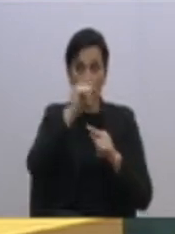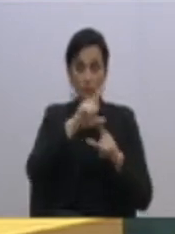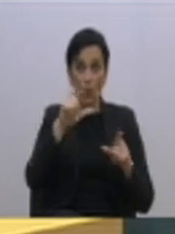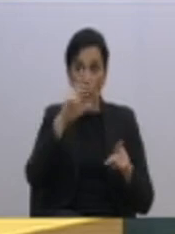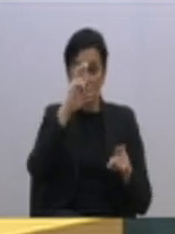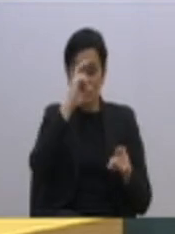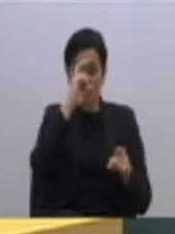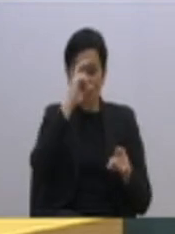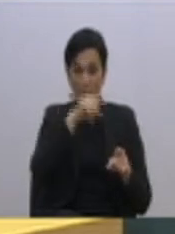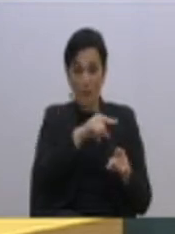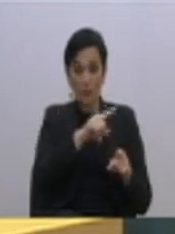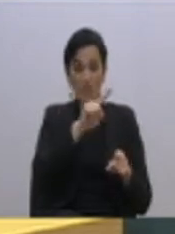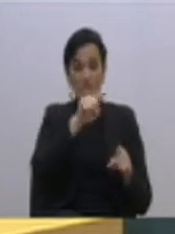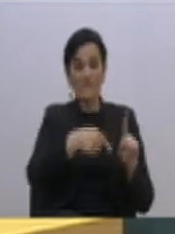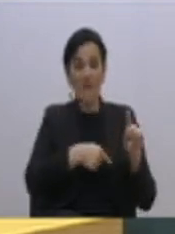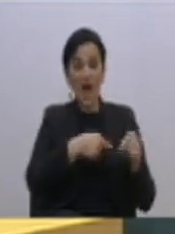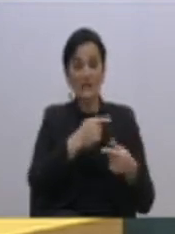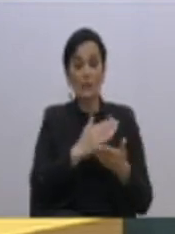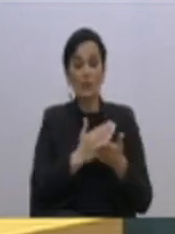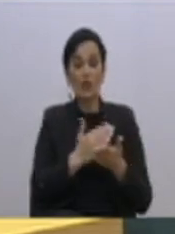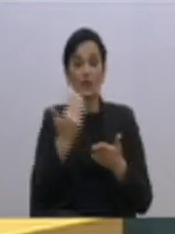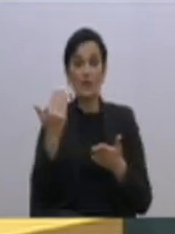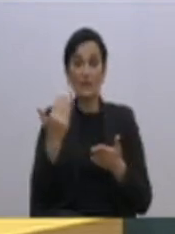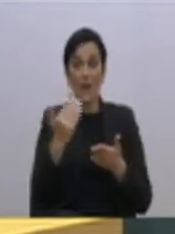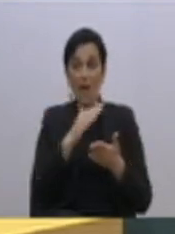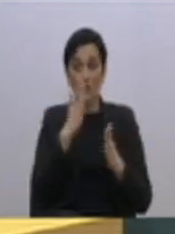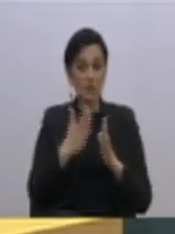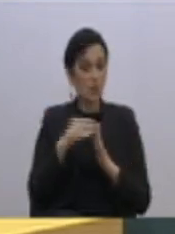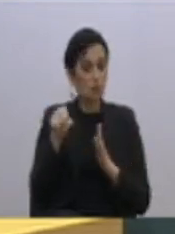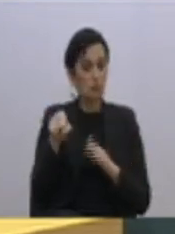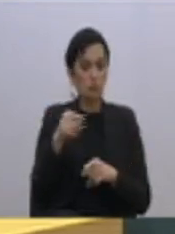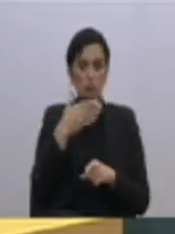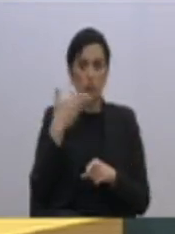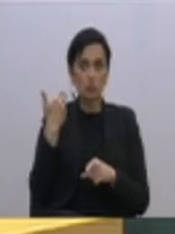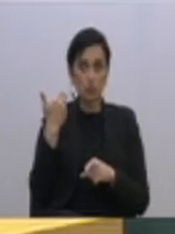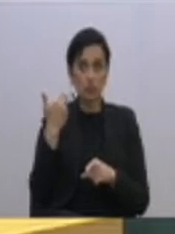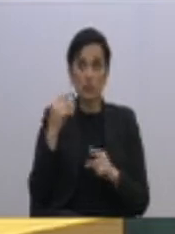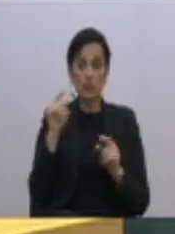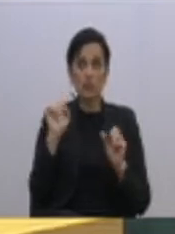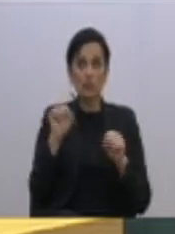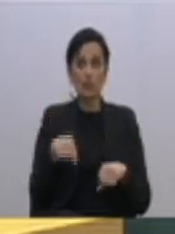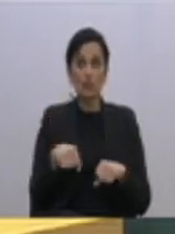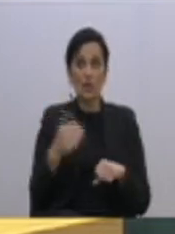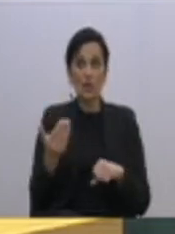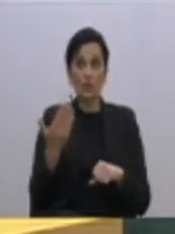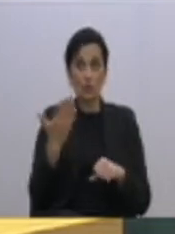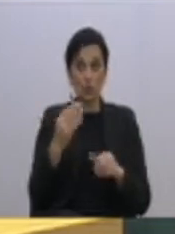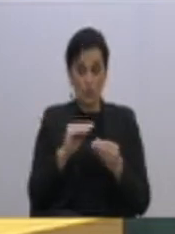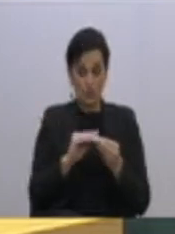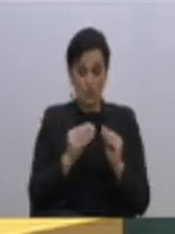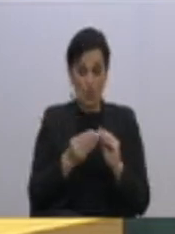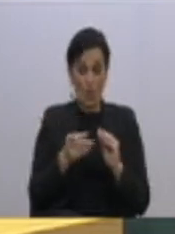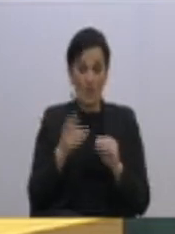ეს ნაწილი ვალდებულებების, აი თქვენ როგორ ტრიპში ხართ, საერთოდ არ არის და შესაძლებლობა არის, რომ თუ ეს პრობლემა